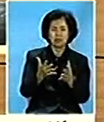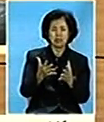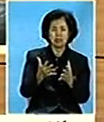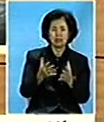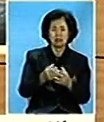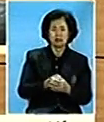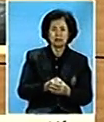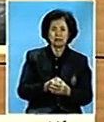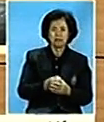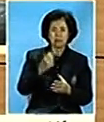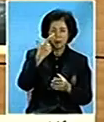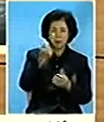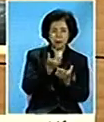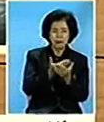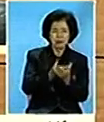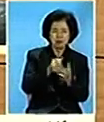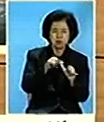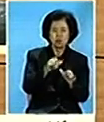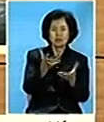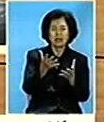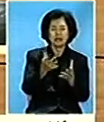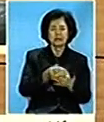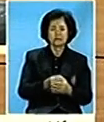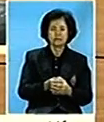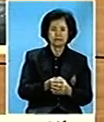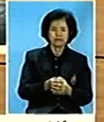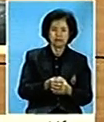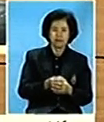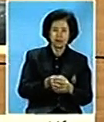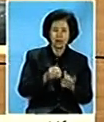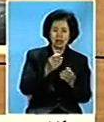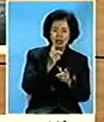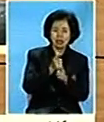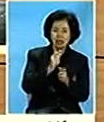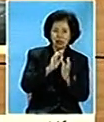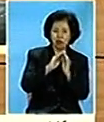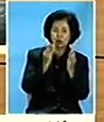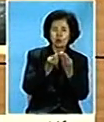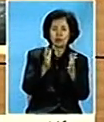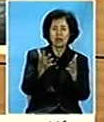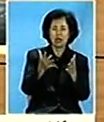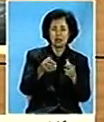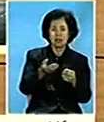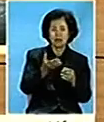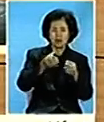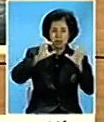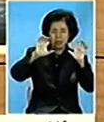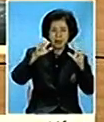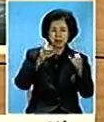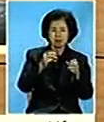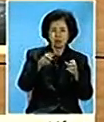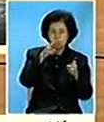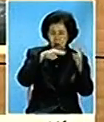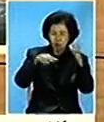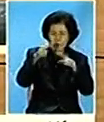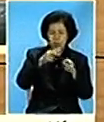ตยั่งยืนเพราะว่ารายได้ที่อยู่ไม่สามารถจะเลี้ยงครอบครัวได้รัฐบาลหวังว่ารัฐบาลคงจะให้การดูแลในการรักษาบุคลาก